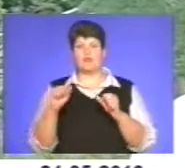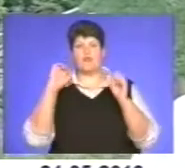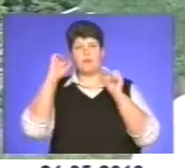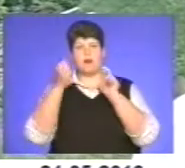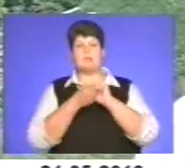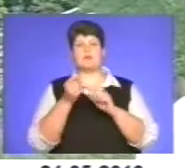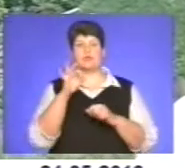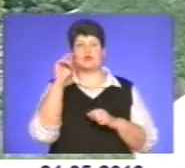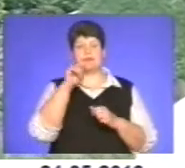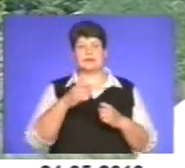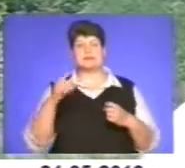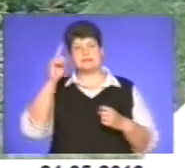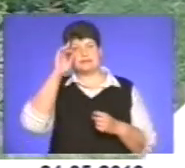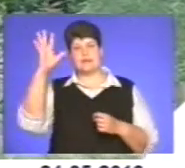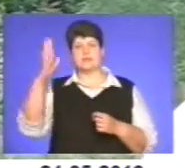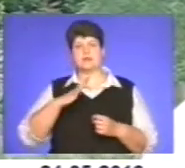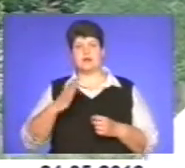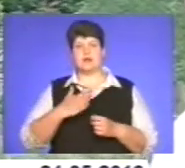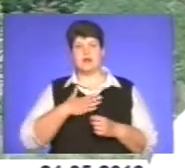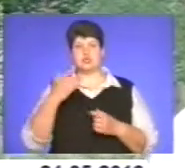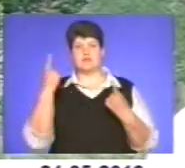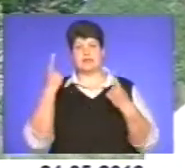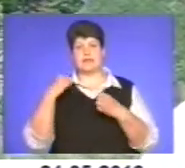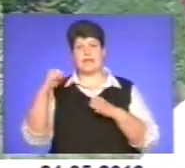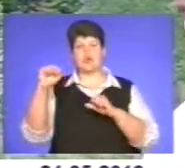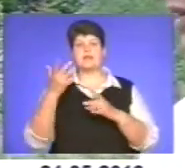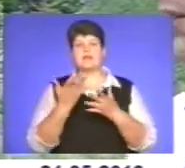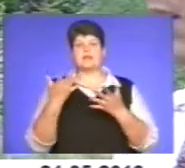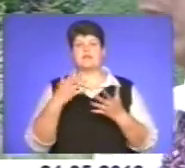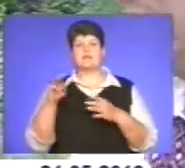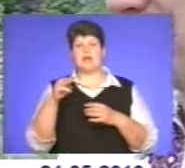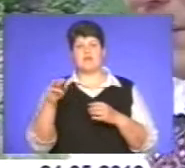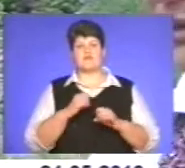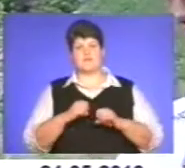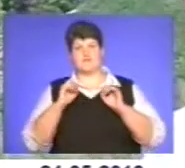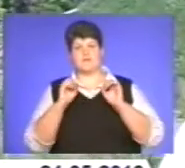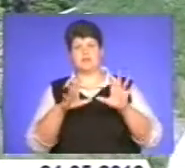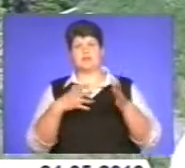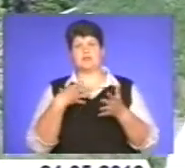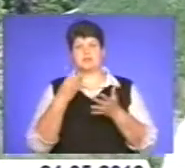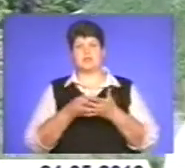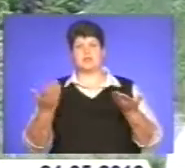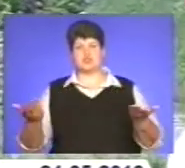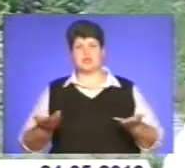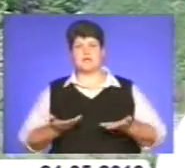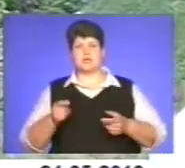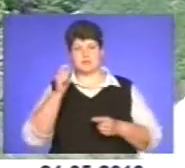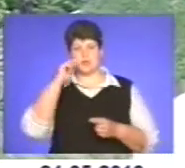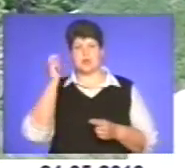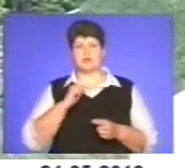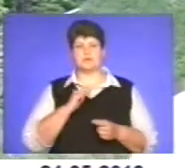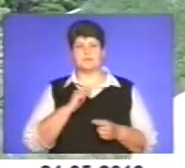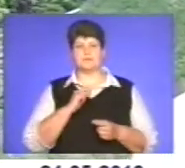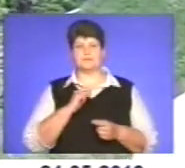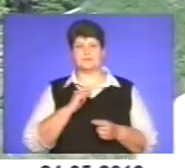тих славних наших великих героїв, які, власне, в травні віддали своє життя за Україну.